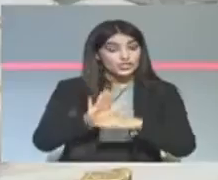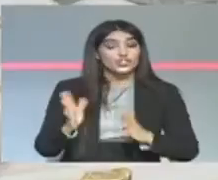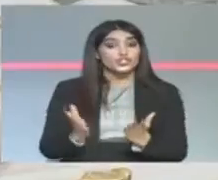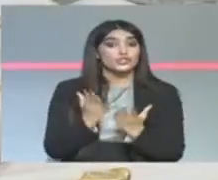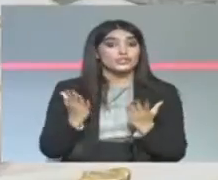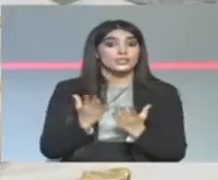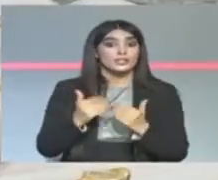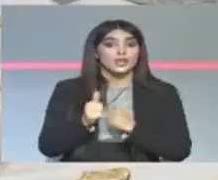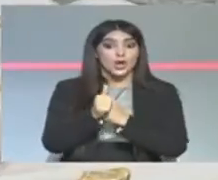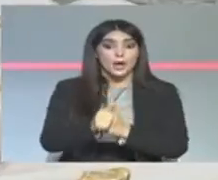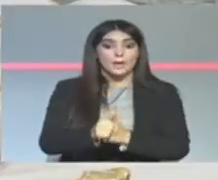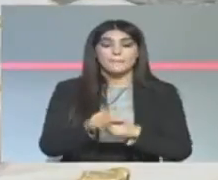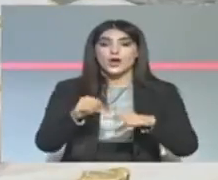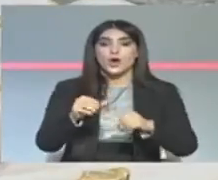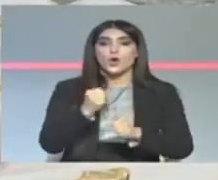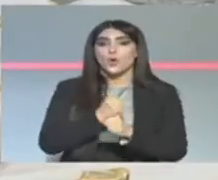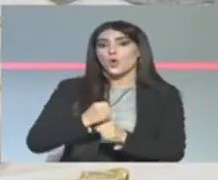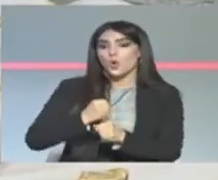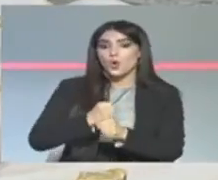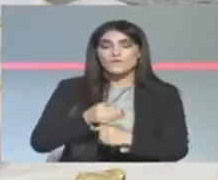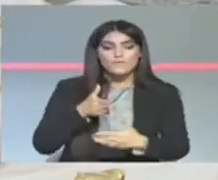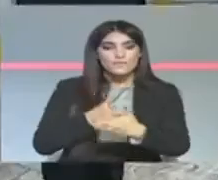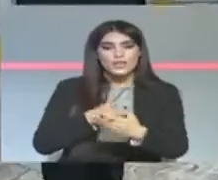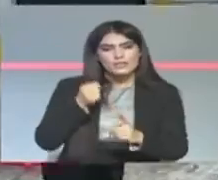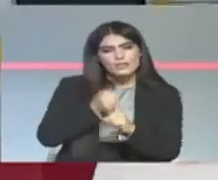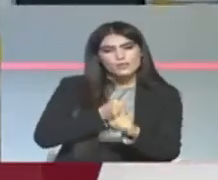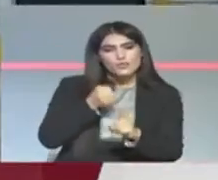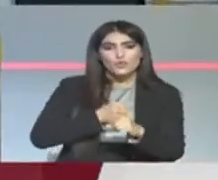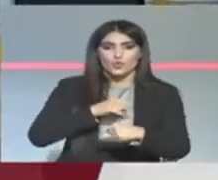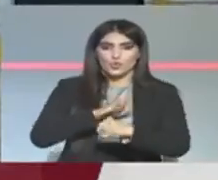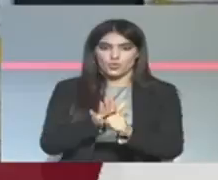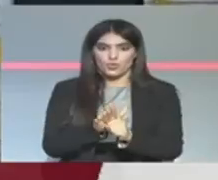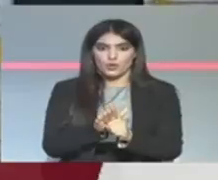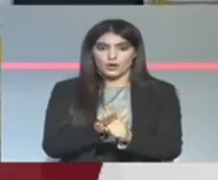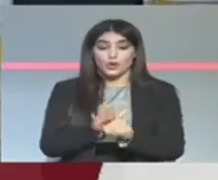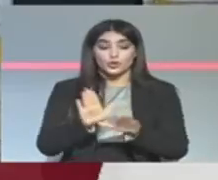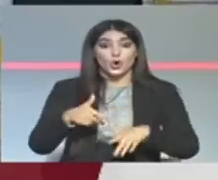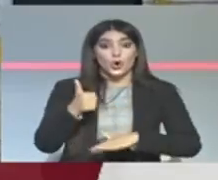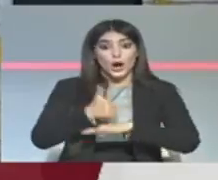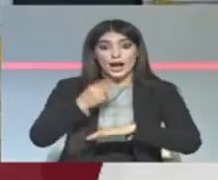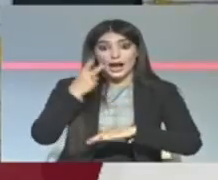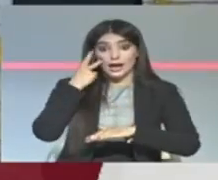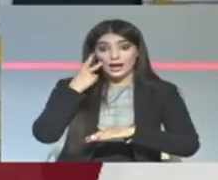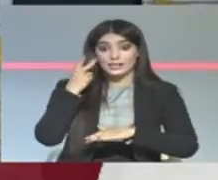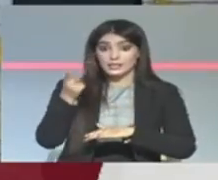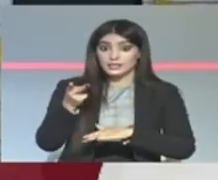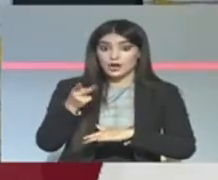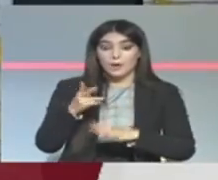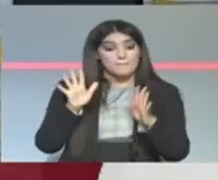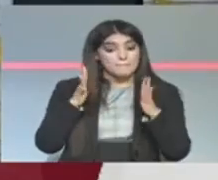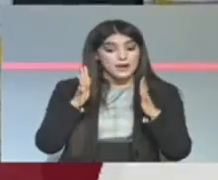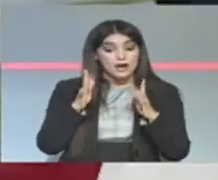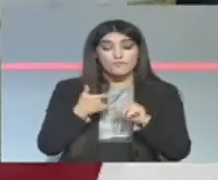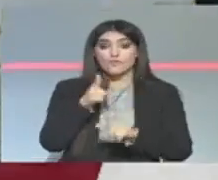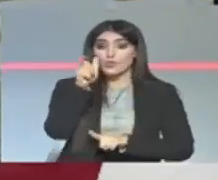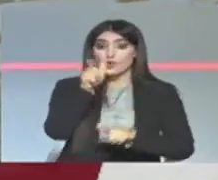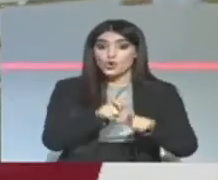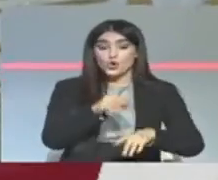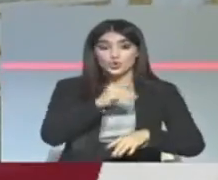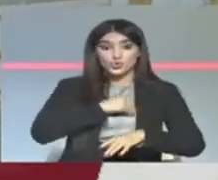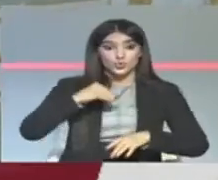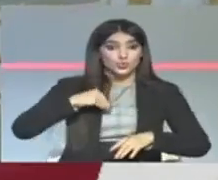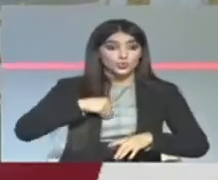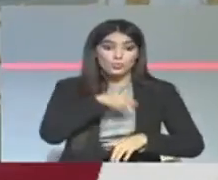القيمه من موقعه في مواجهه وابقى كلنا وثمن رئيس الجمهوريه ما قام به الدكتور محمد المبارك